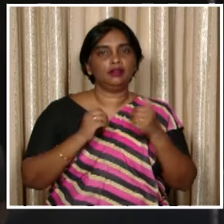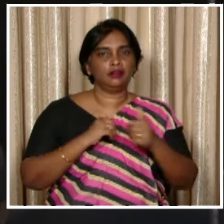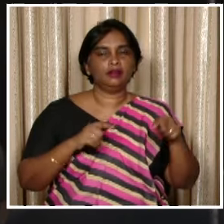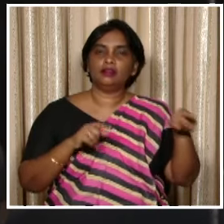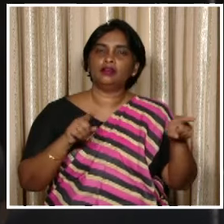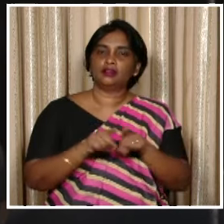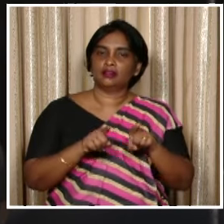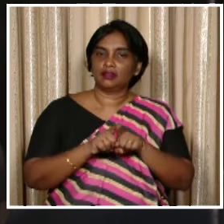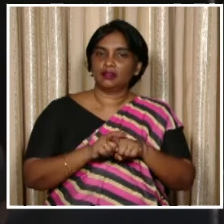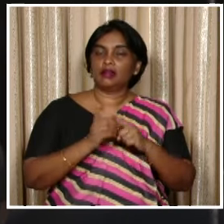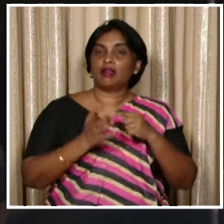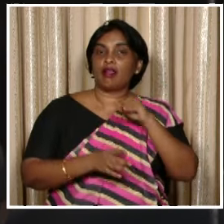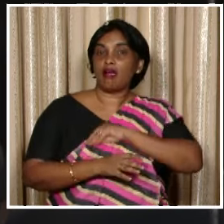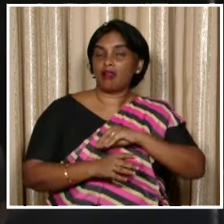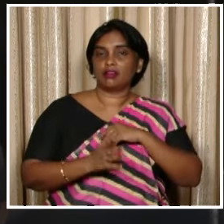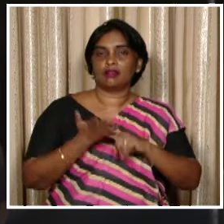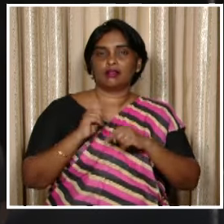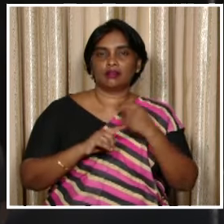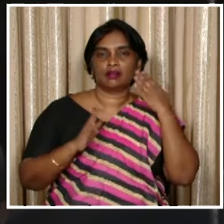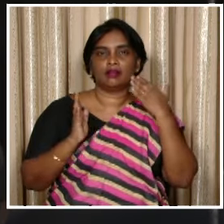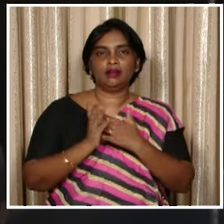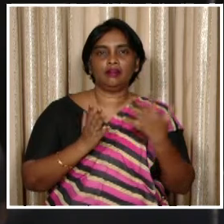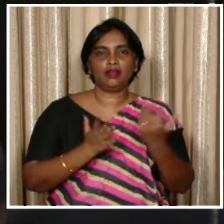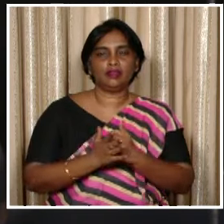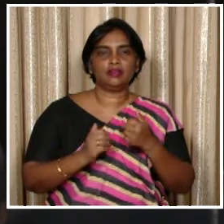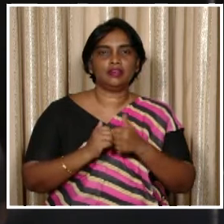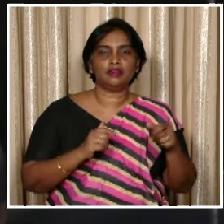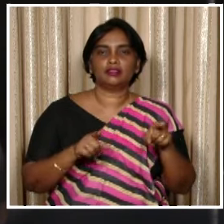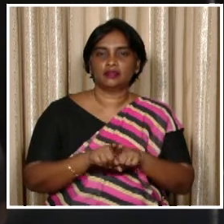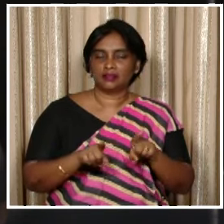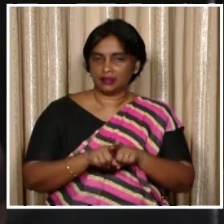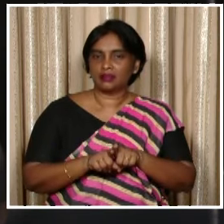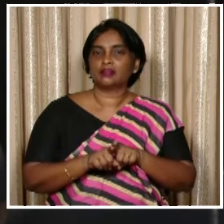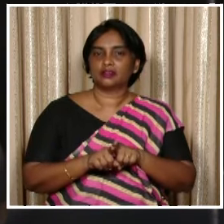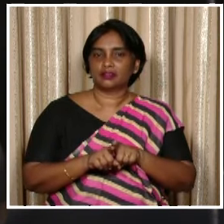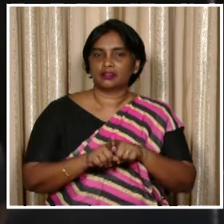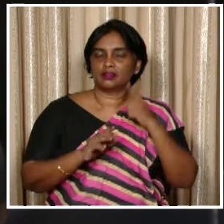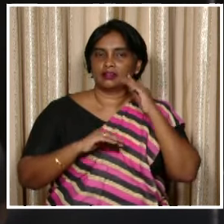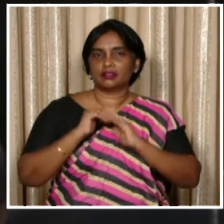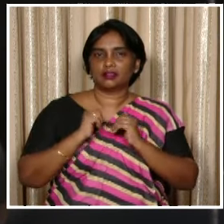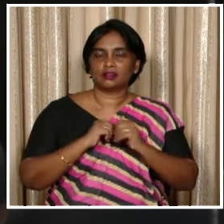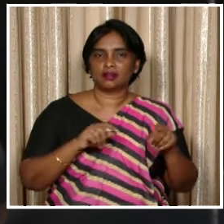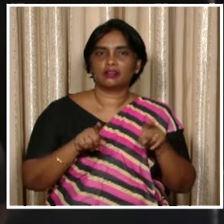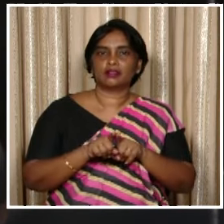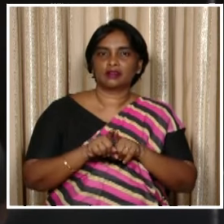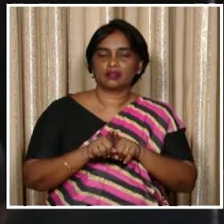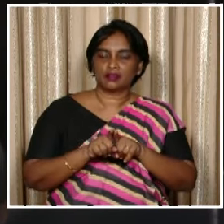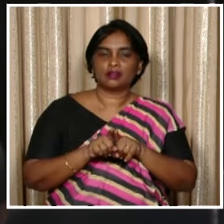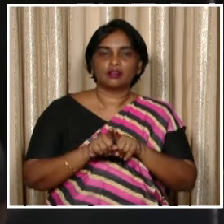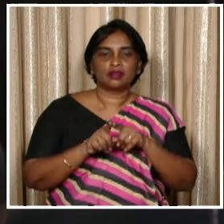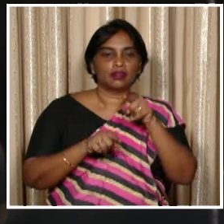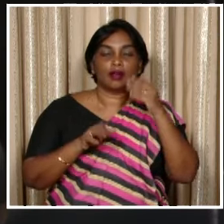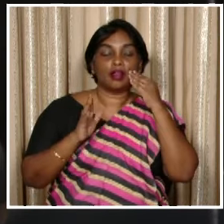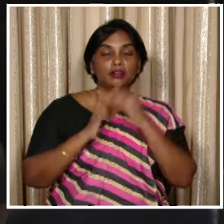සලකා ගහන ආදායම් බද්දා. හොඳට තේරුම් ගන්න. එතකොට මේක මෙහෙමයි තියෙන්නේ.